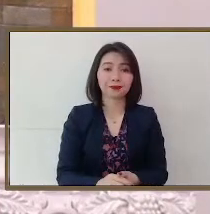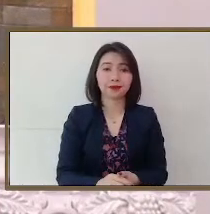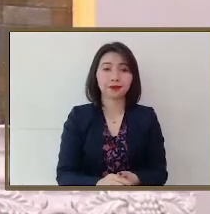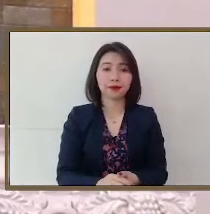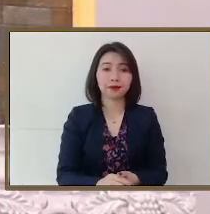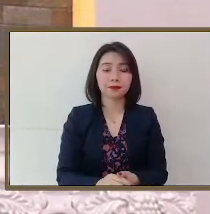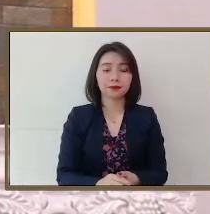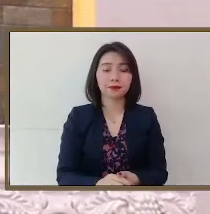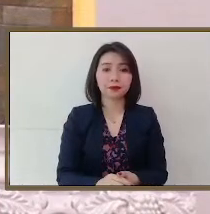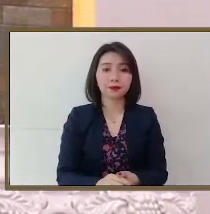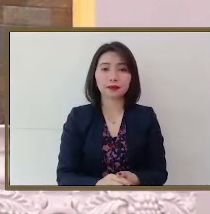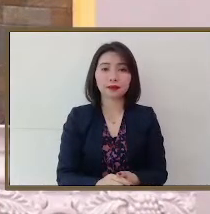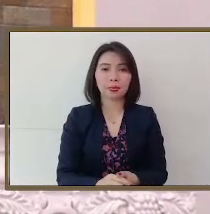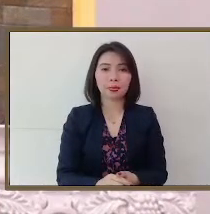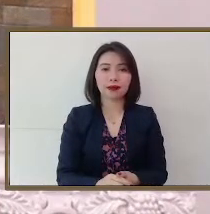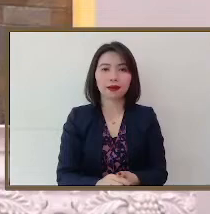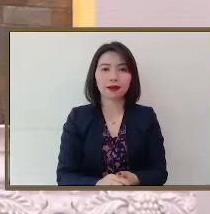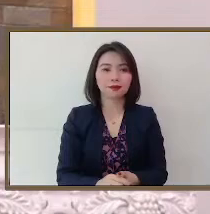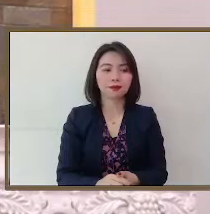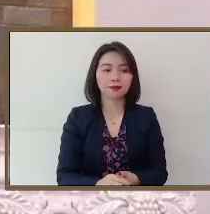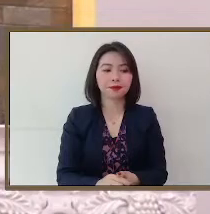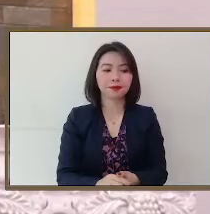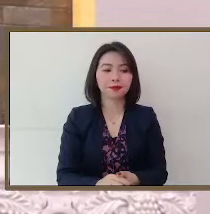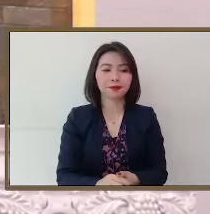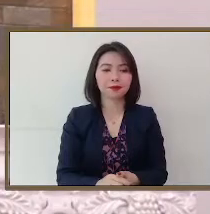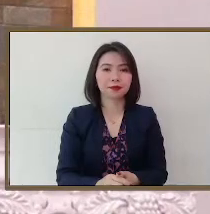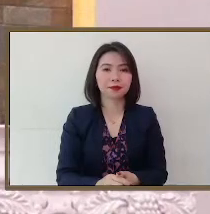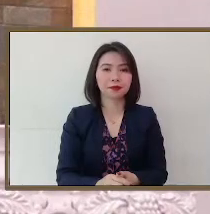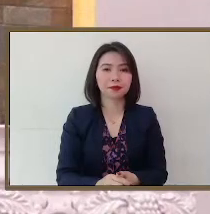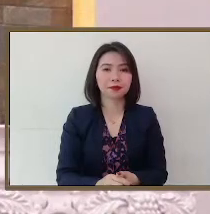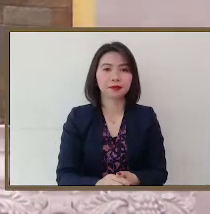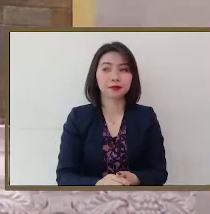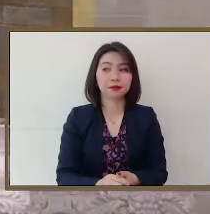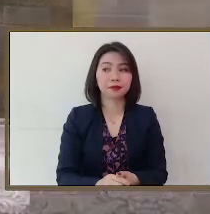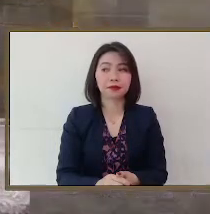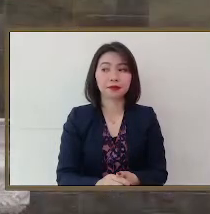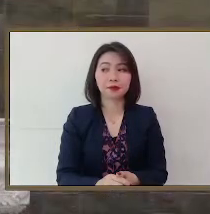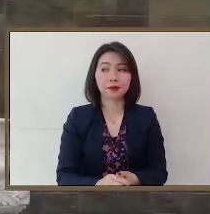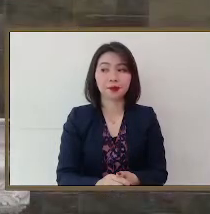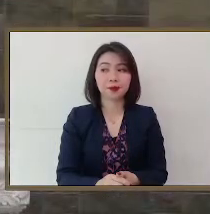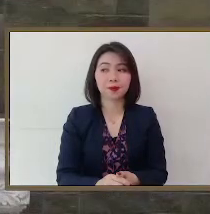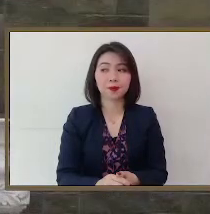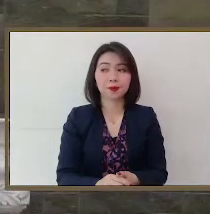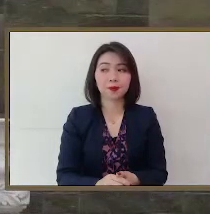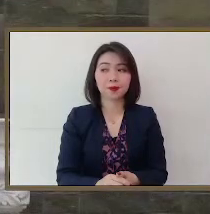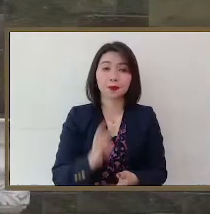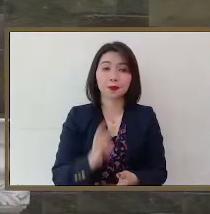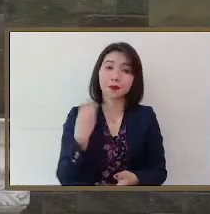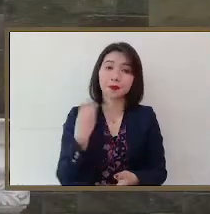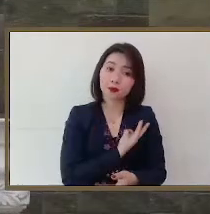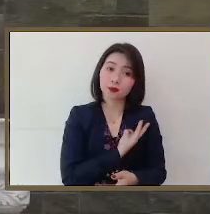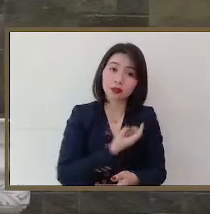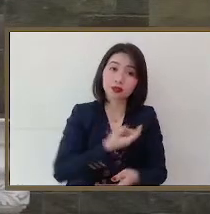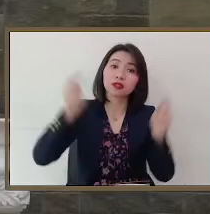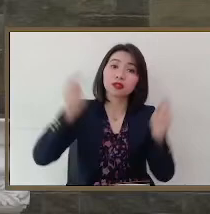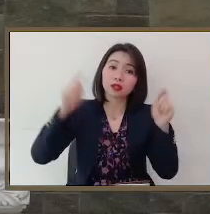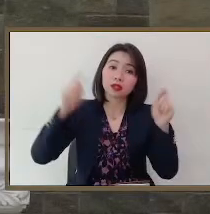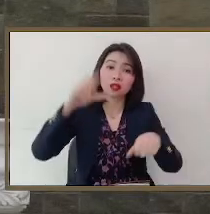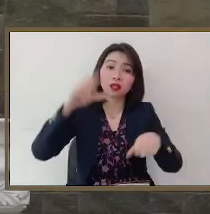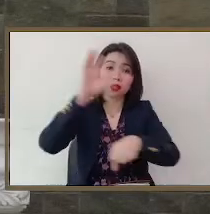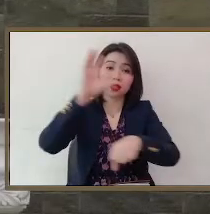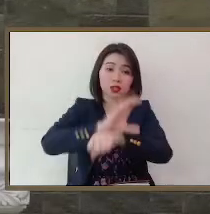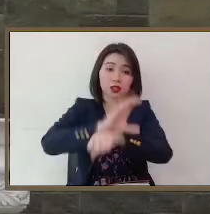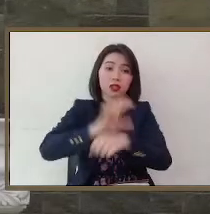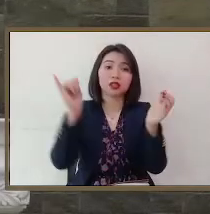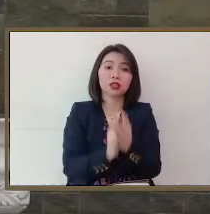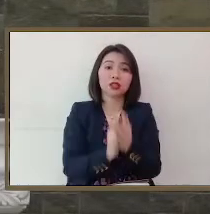And imagine that. Napunta tayo sa... Boy, I'm telling you. Napunta tayo sa simbahan na ang nagdala sa